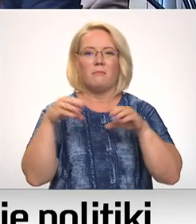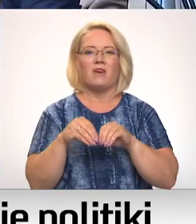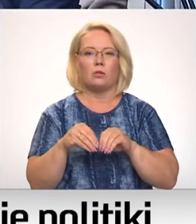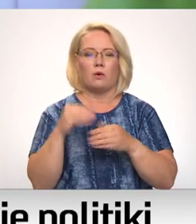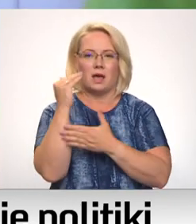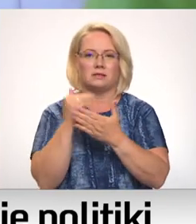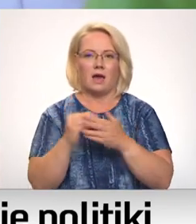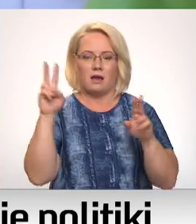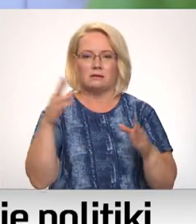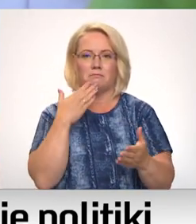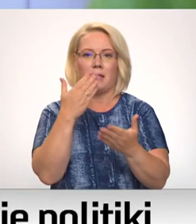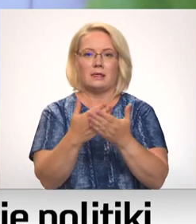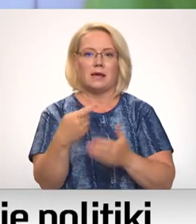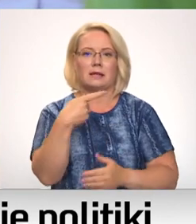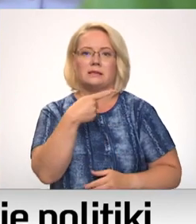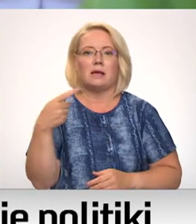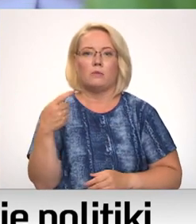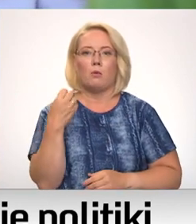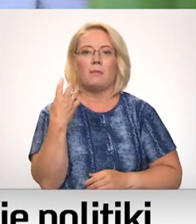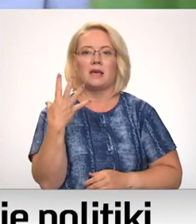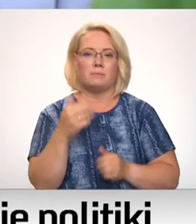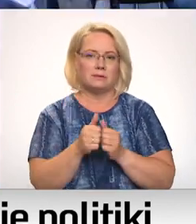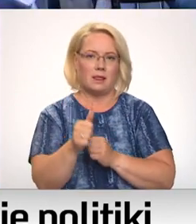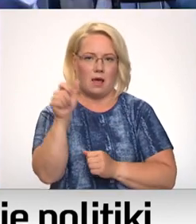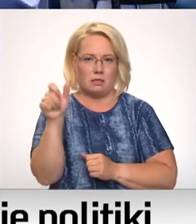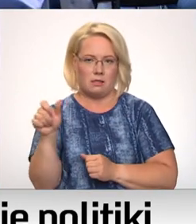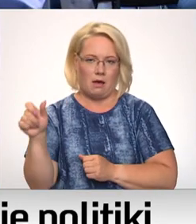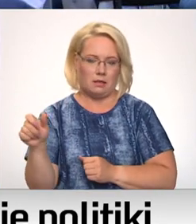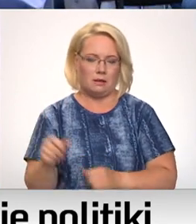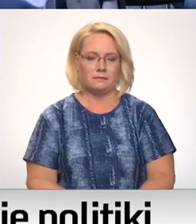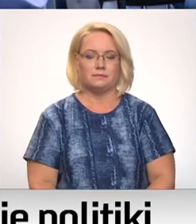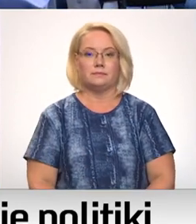pieteikti 115 kandidāti. Madara Līcīte, Ainis Kupčs, Latvijas televīzija.